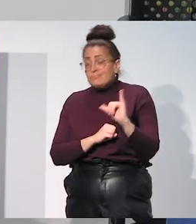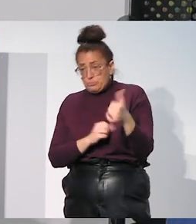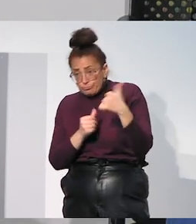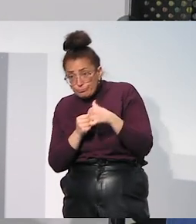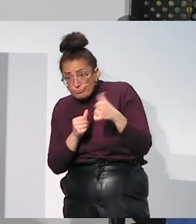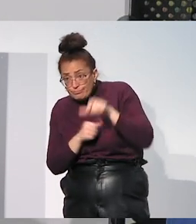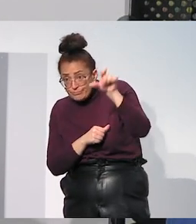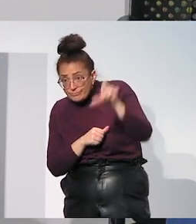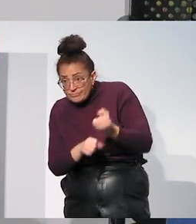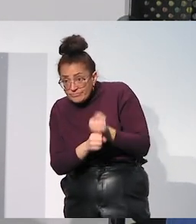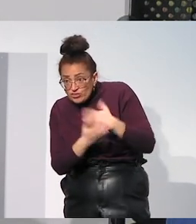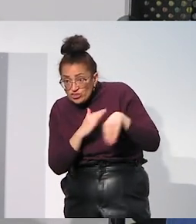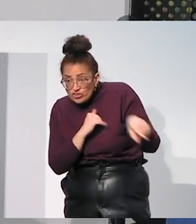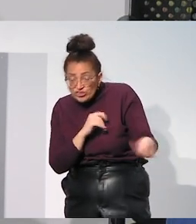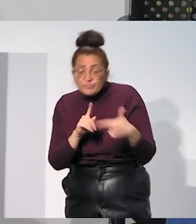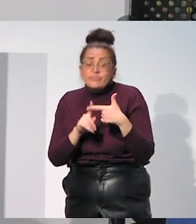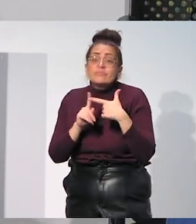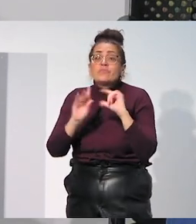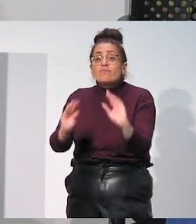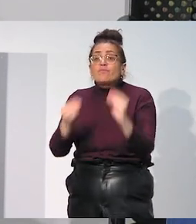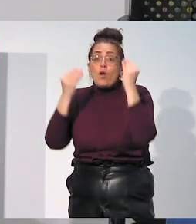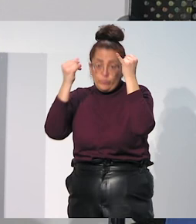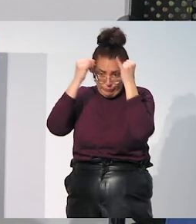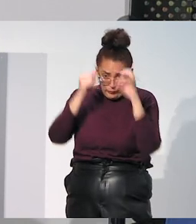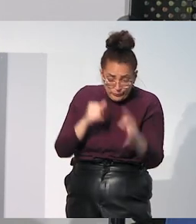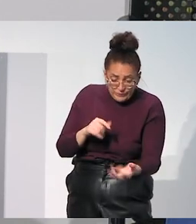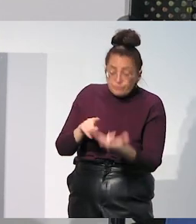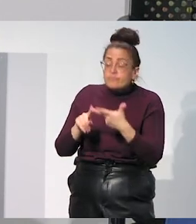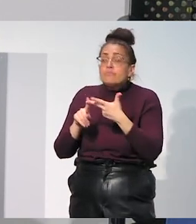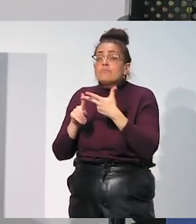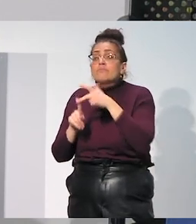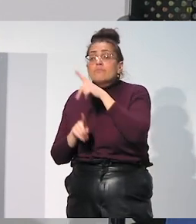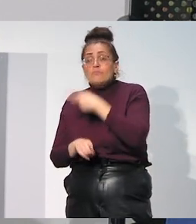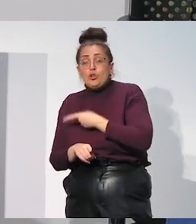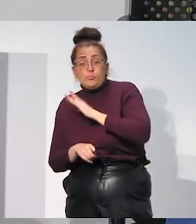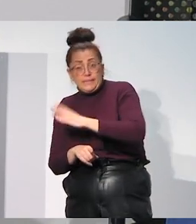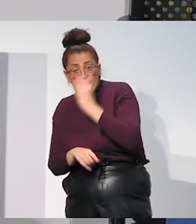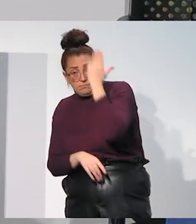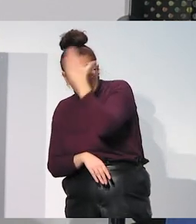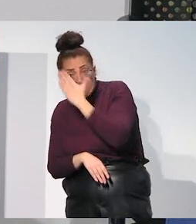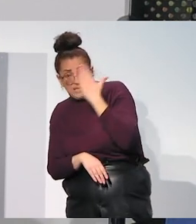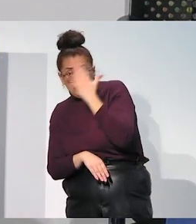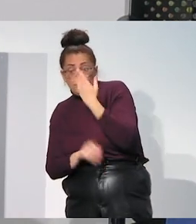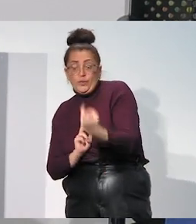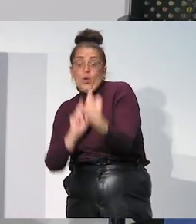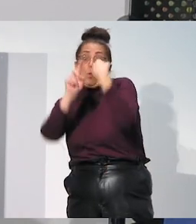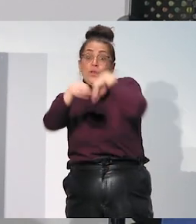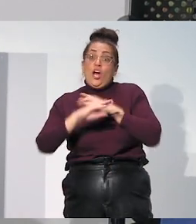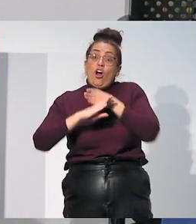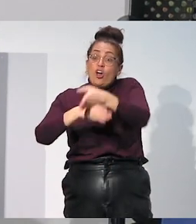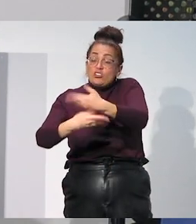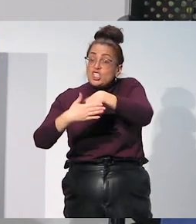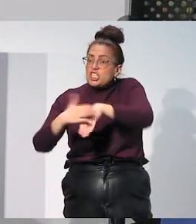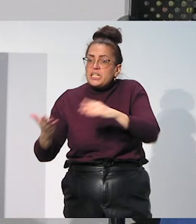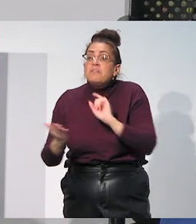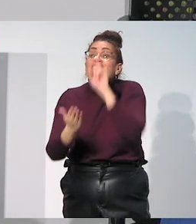marchand de bestiaux ou le vétérinaire, et ils ne vont chez personne. Ils sont nouveaux dans le pays, 4 ans,